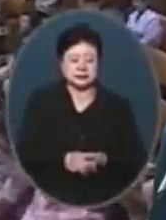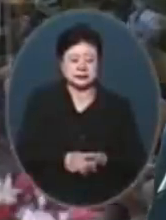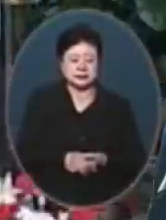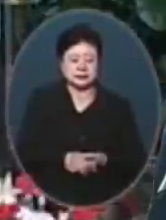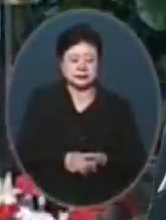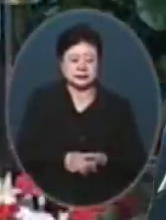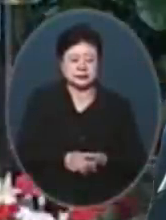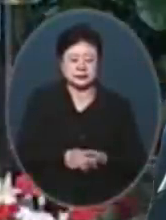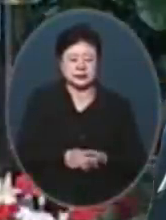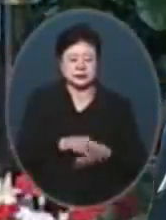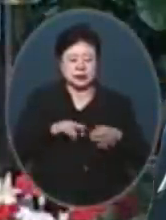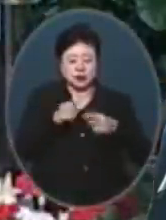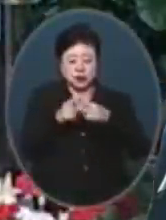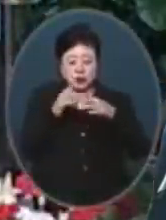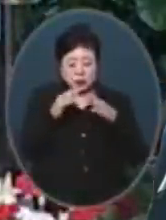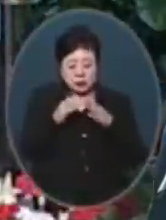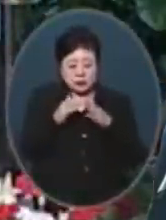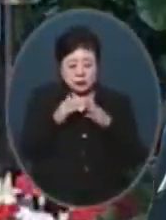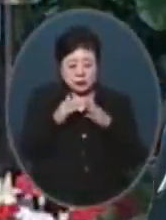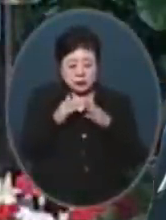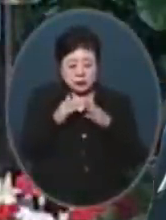우리 교회는